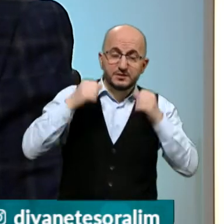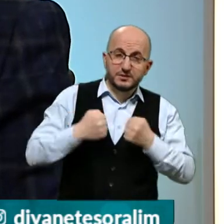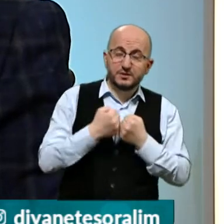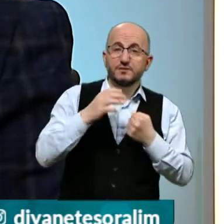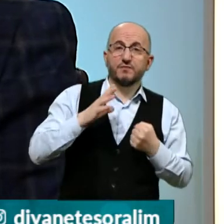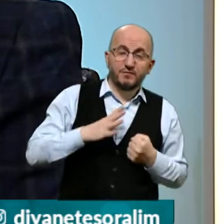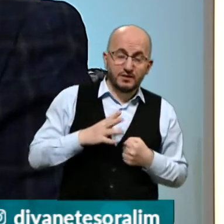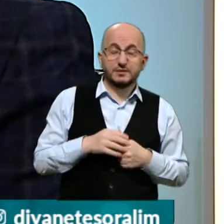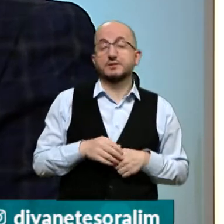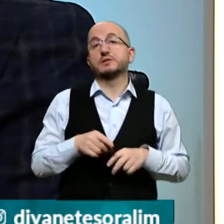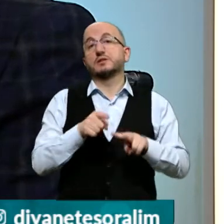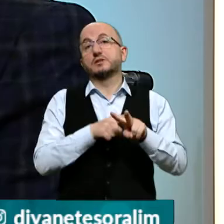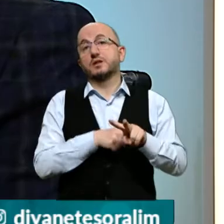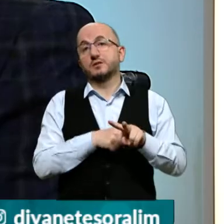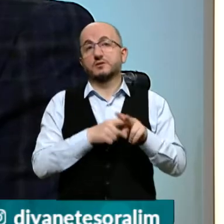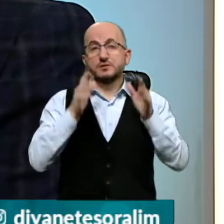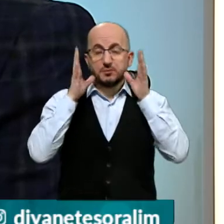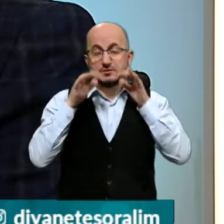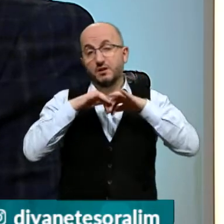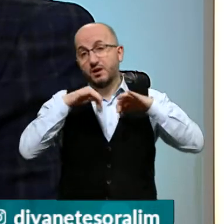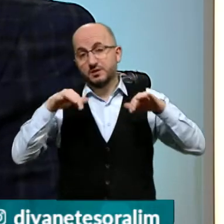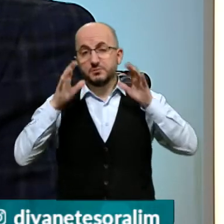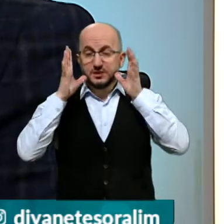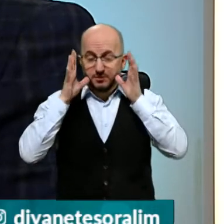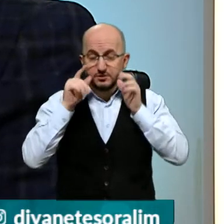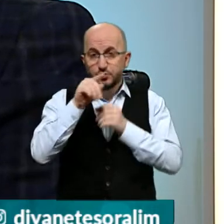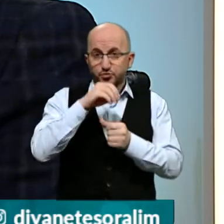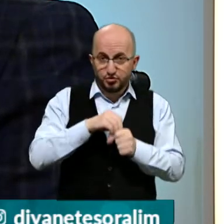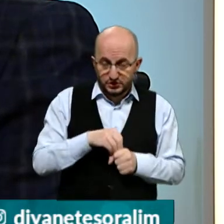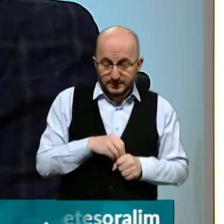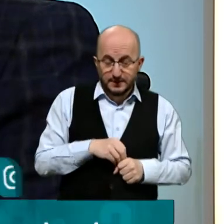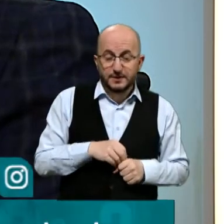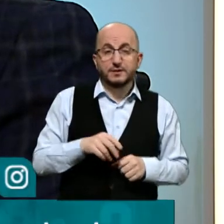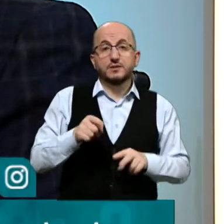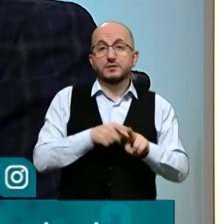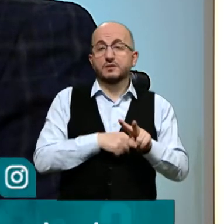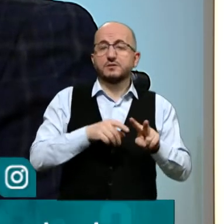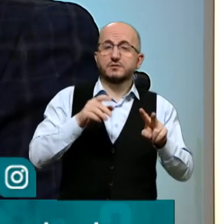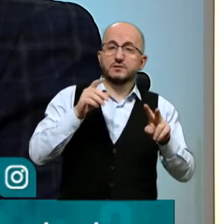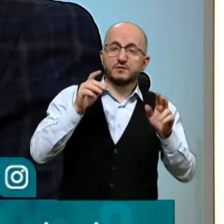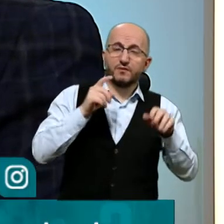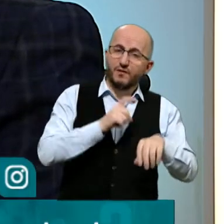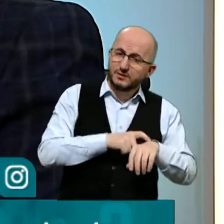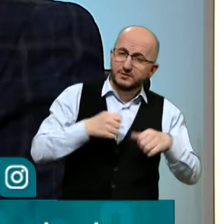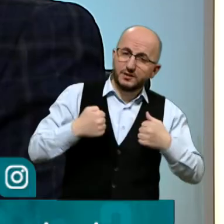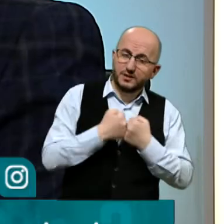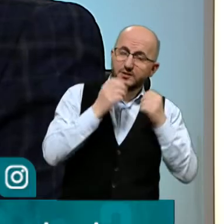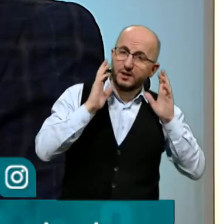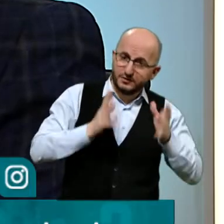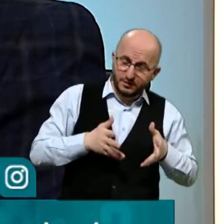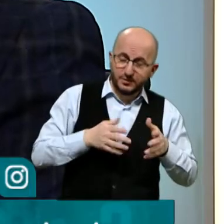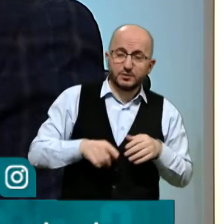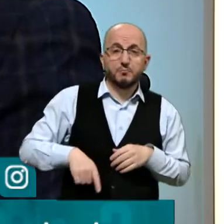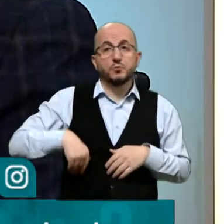fakat Vitir namazı yatsı namazında müstakil bir namazdır Onun için yatsı vaktinde kaza edilebilir